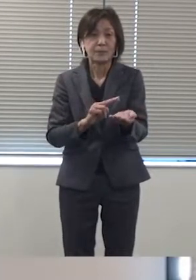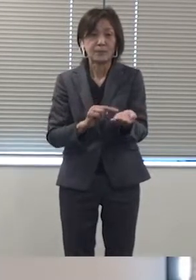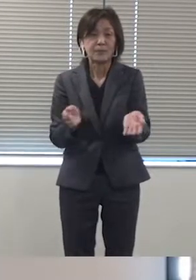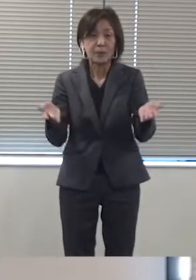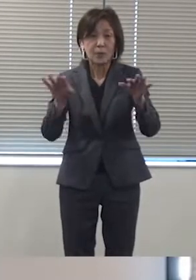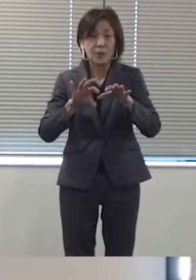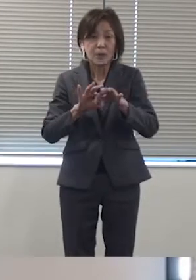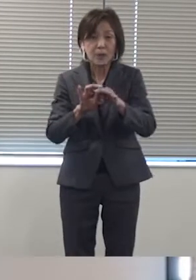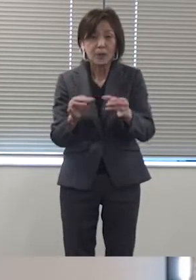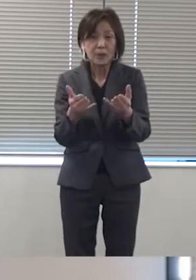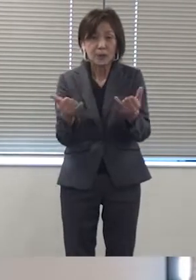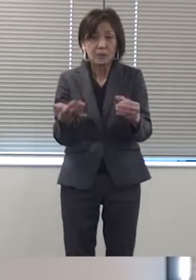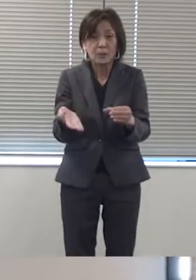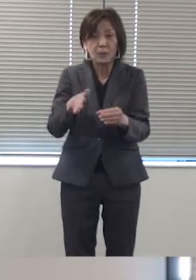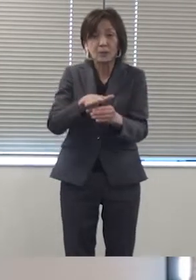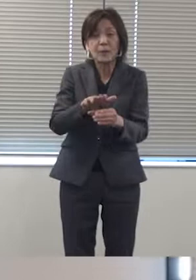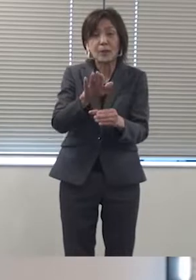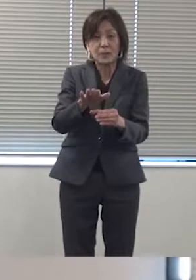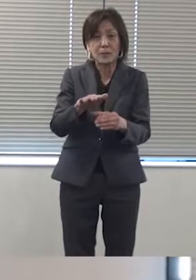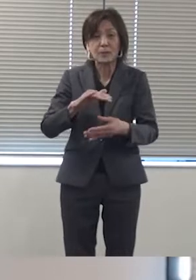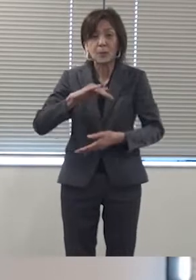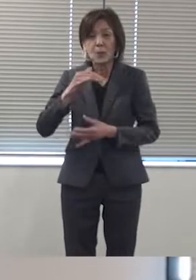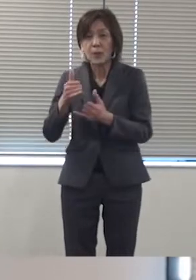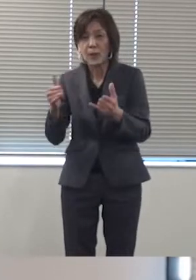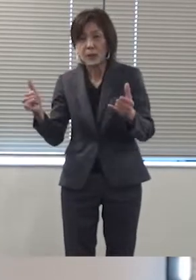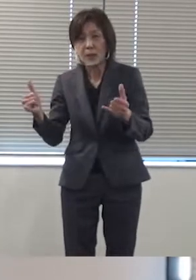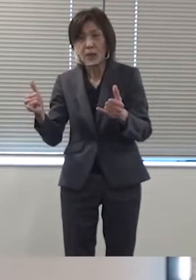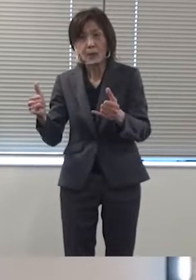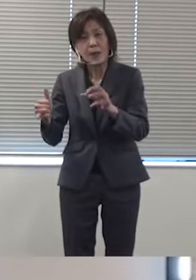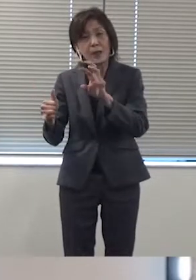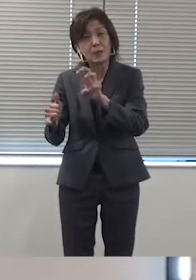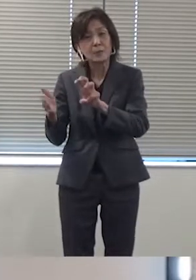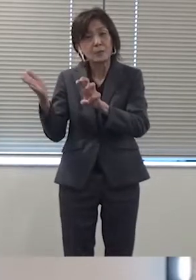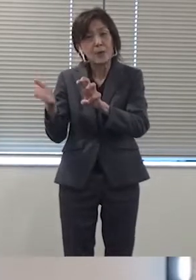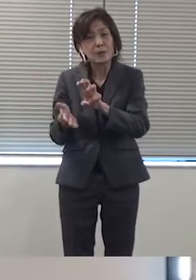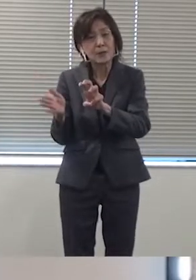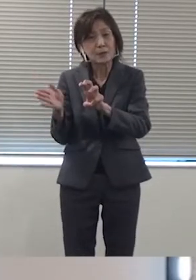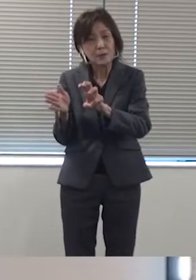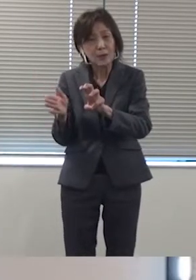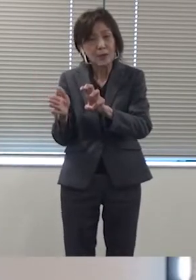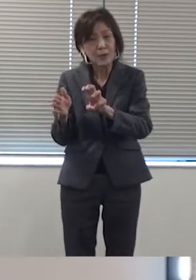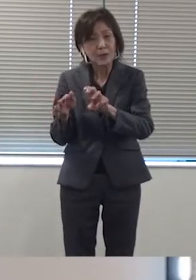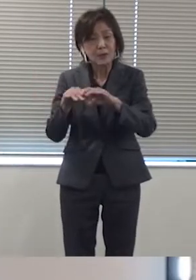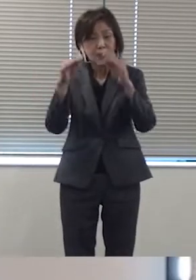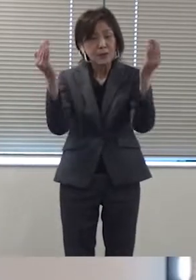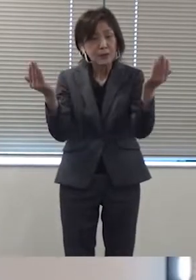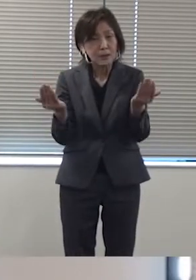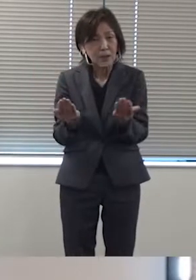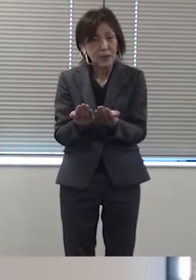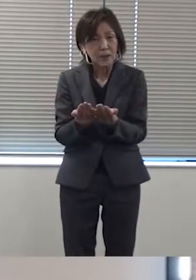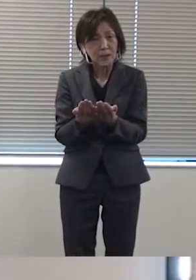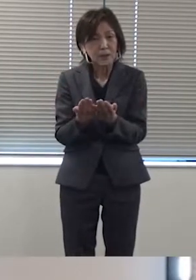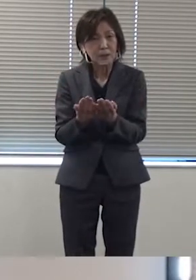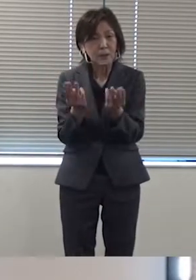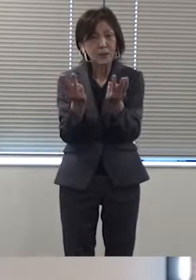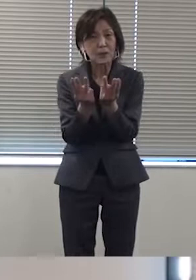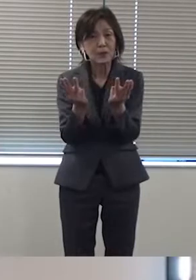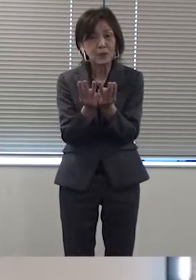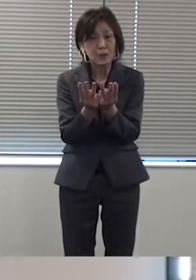ので、高齢者の場合は約3割程度で、全体の人数でいうとです